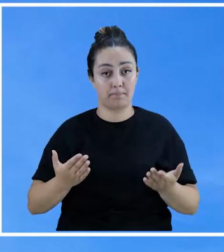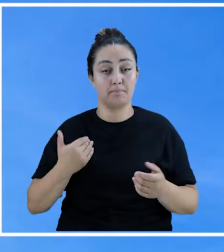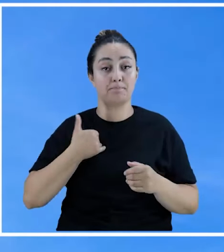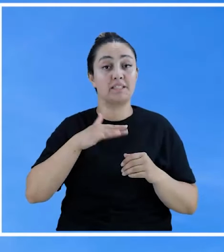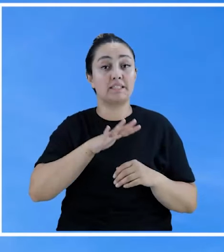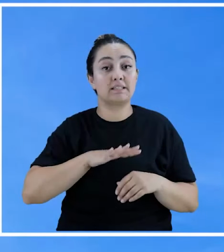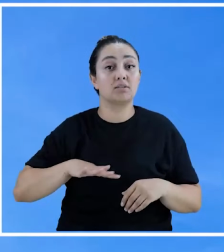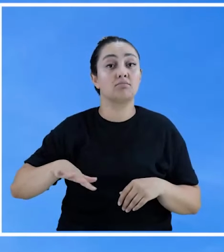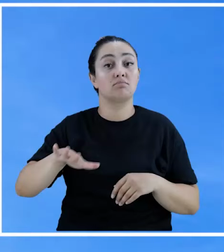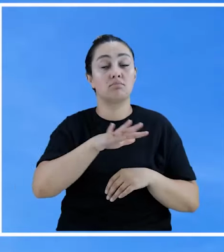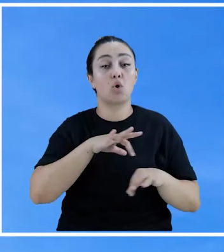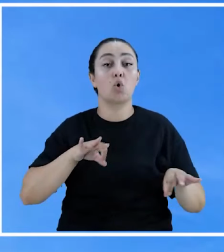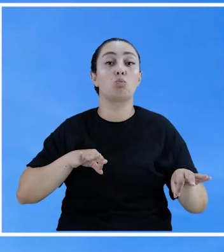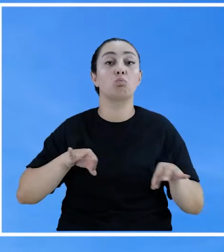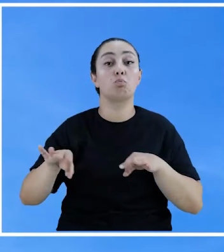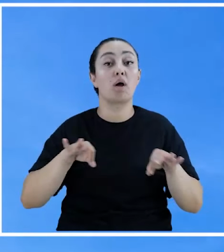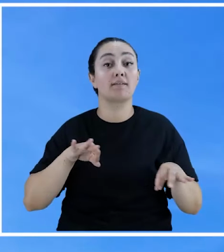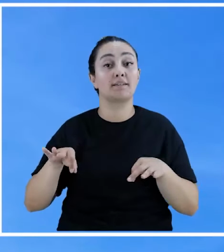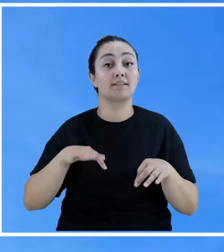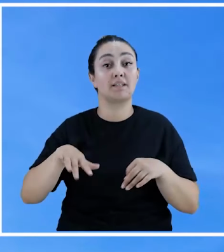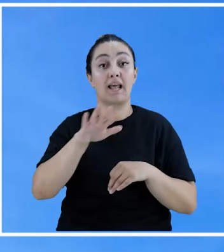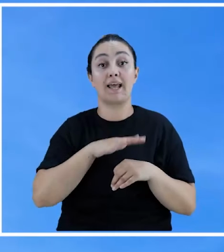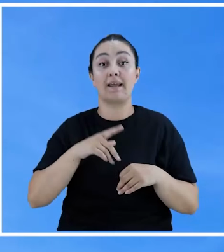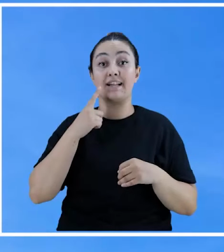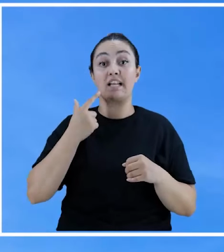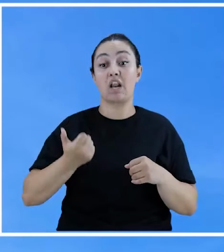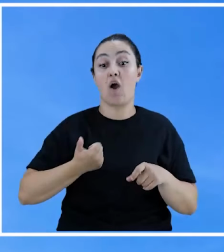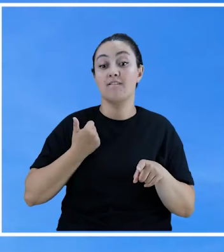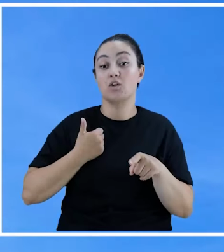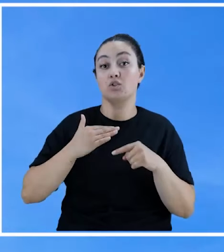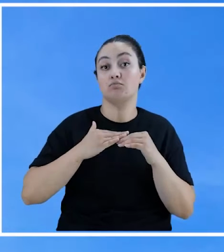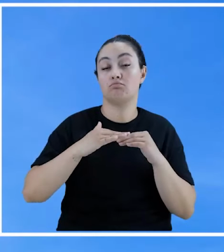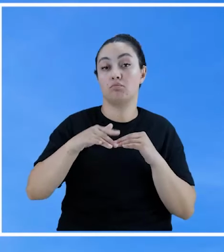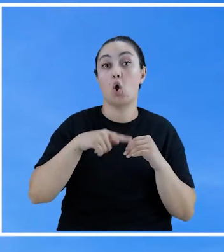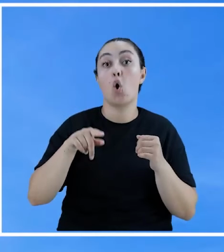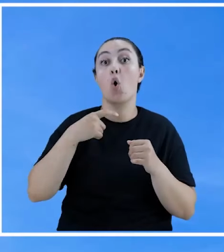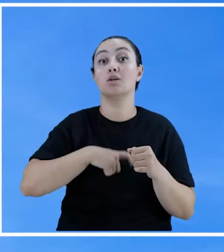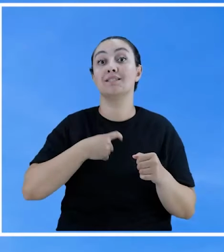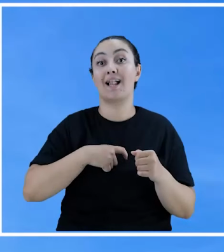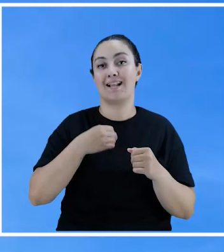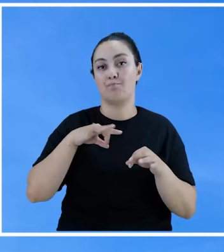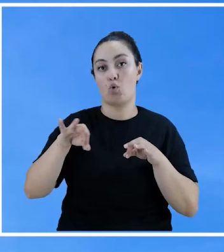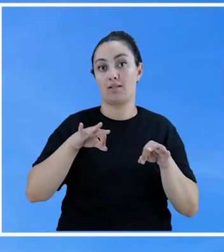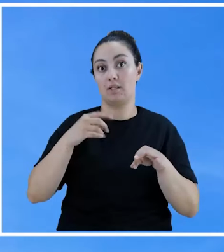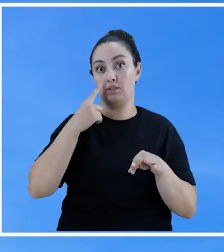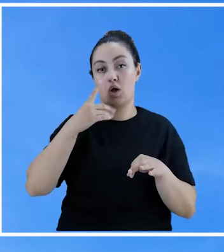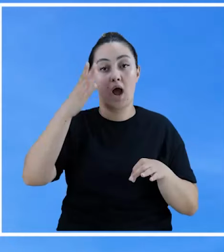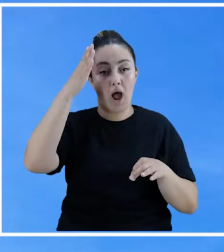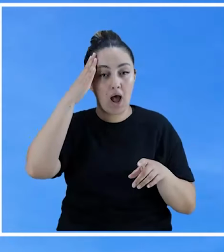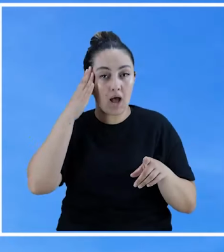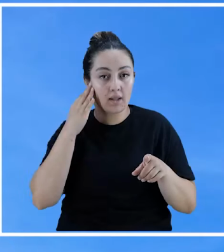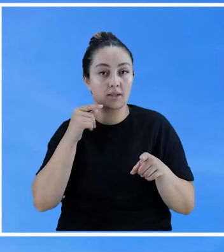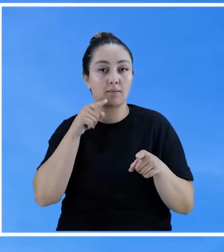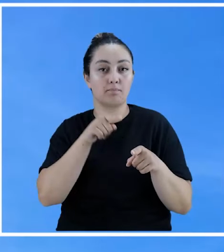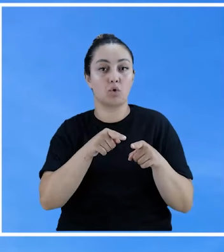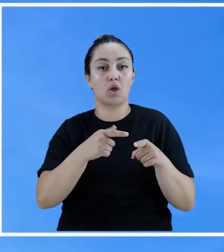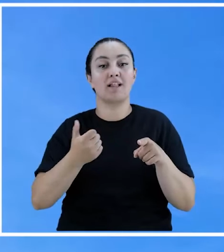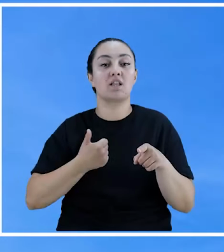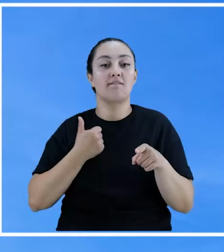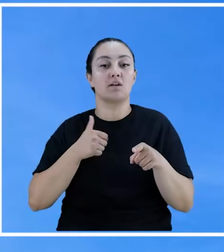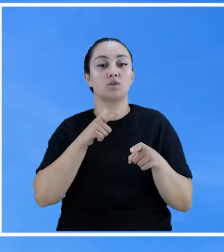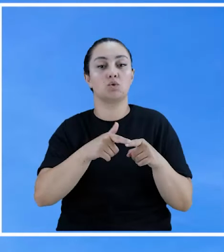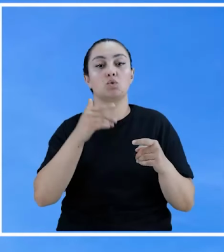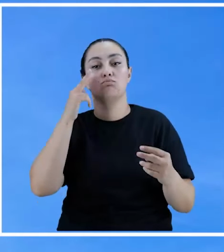ki bizler zeminin davranışının mühendislik özelliklerini anlayıp